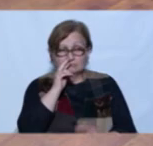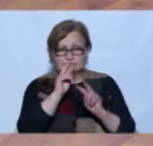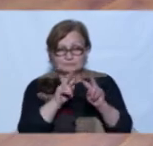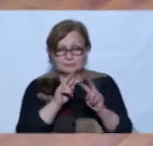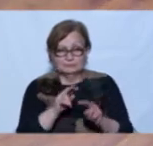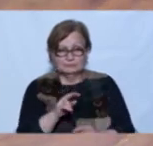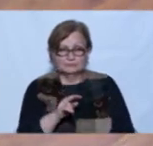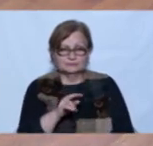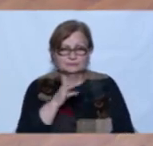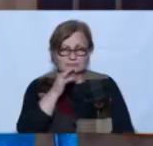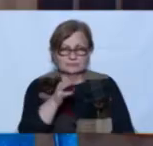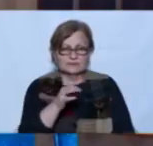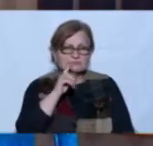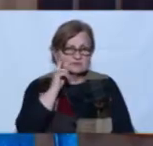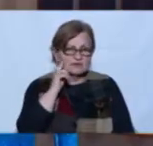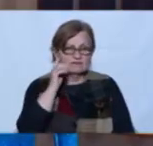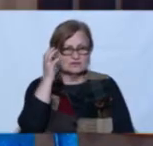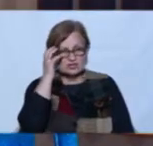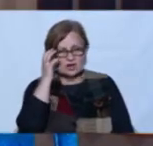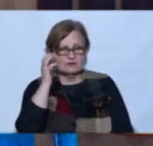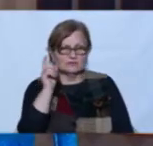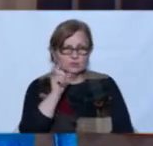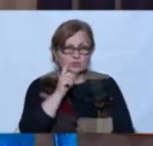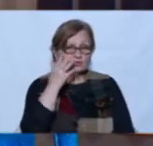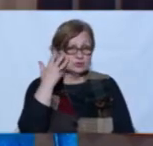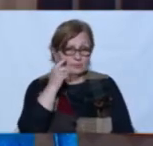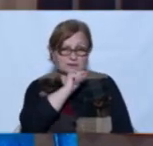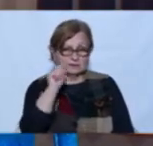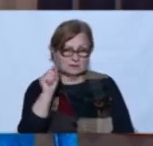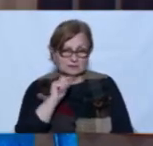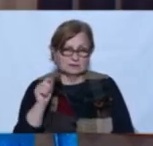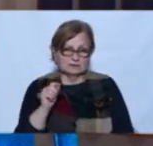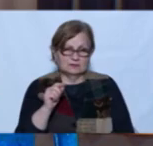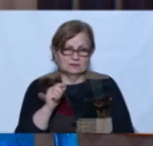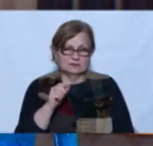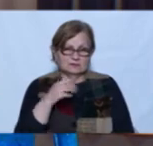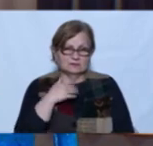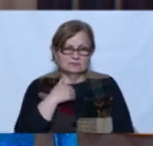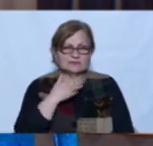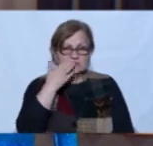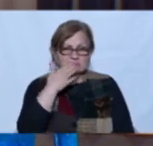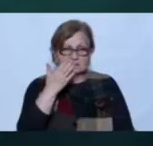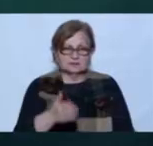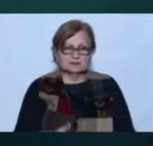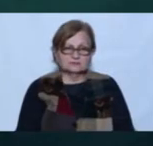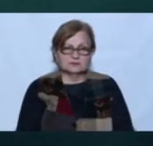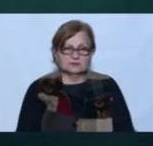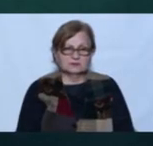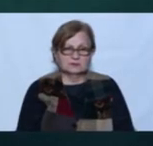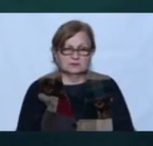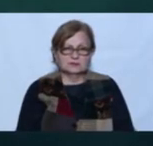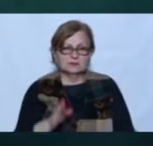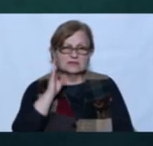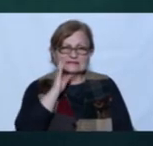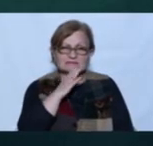მიაქციეთ, ესე იგი როგორც გითხარით მწვანე, შავ და ლურჯ ფერს და მე პარალელურად წაგიკითხავთ.